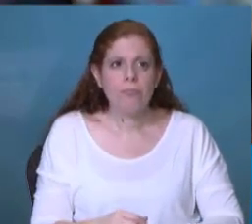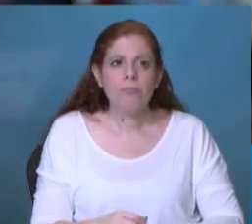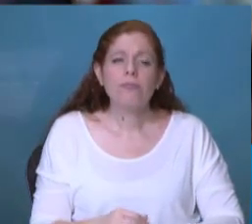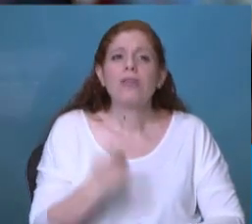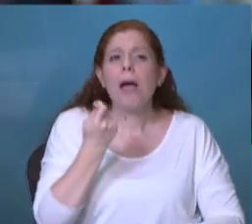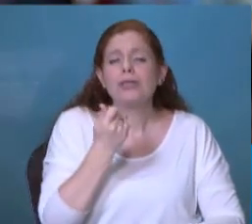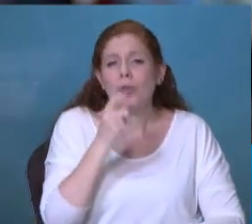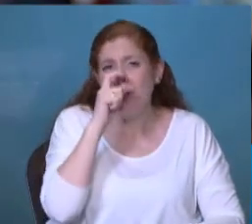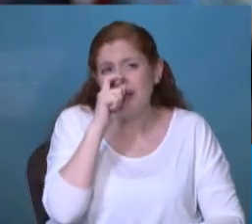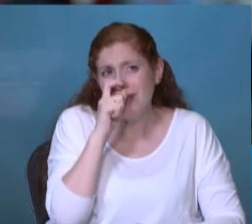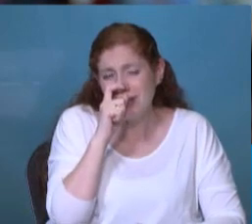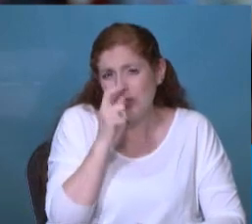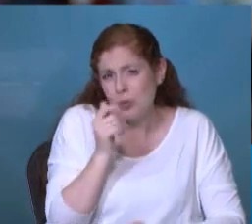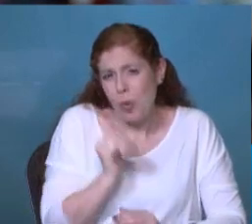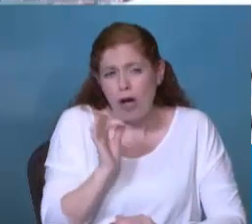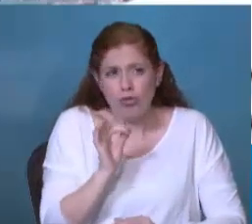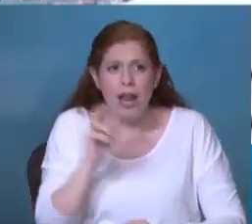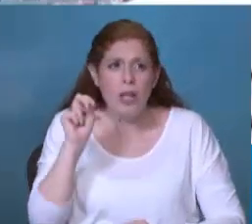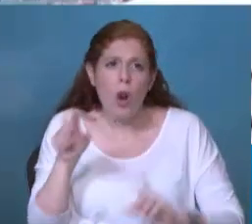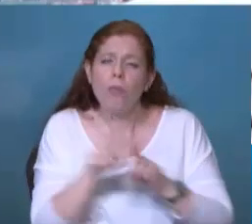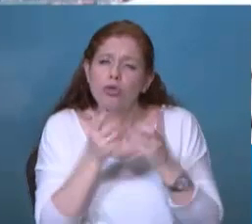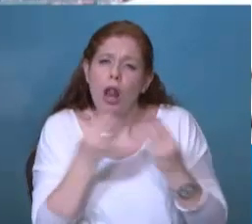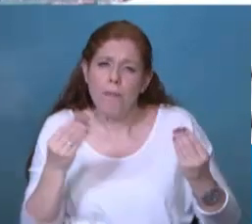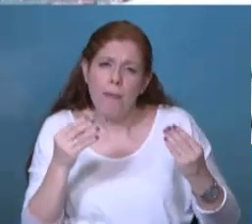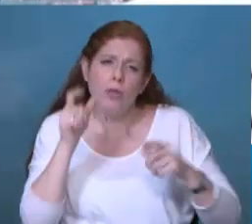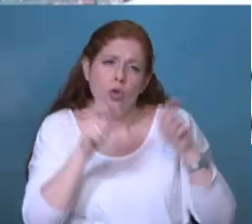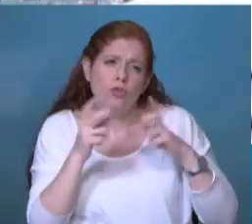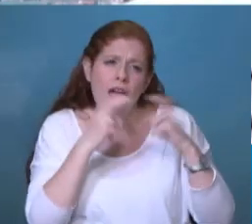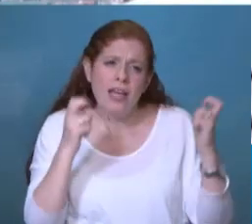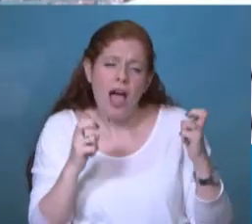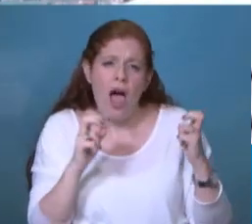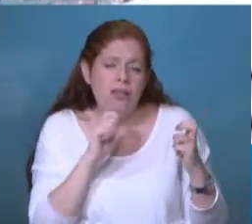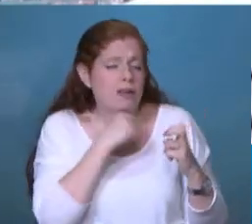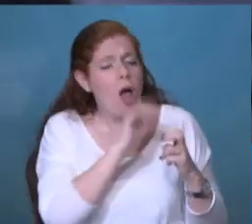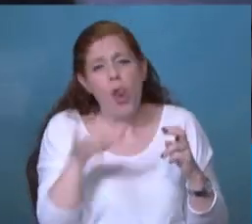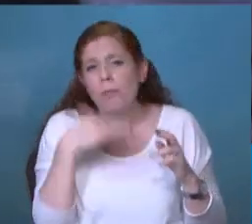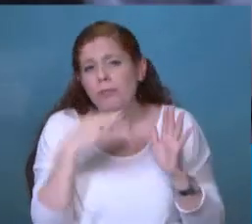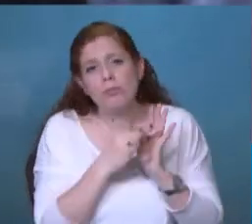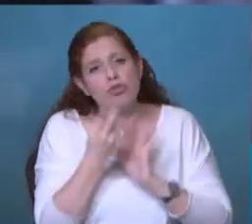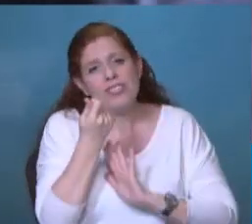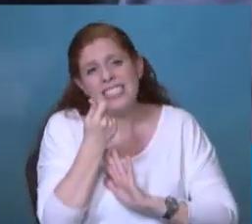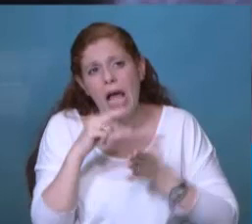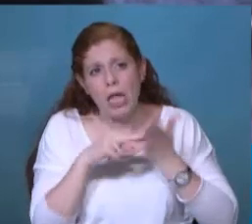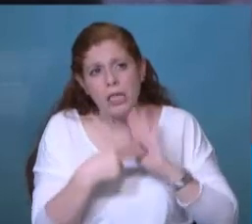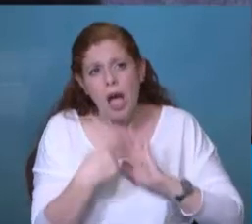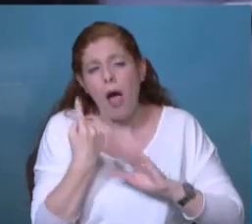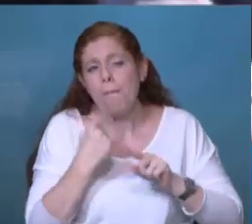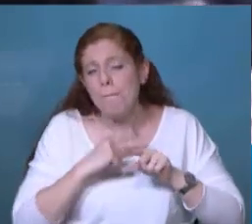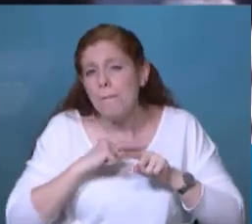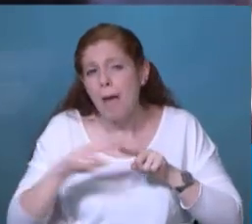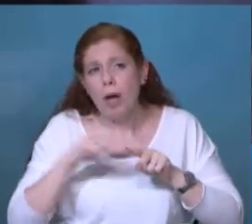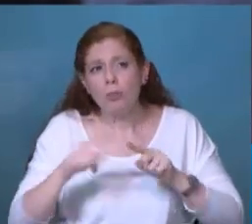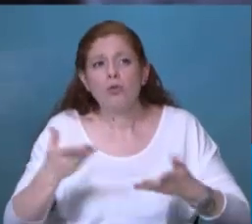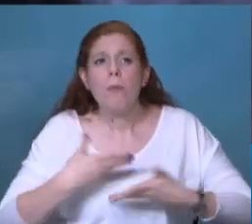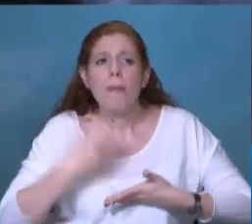המשכורת הצנועה של ניקולה, כמו של רבים מתושבי העיר העתיקה, אינה מספיקה לשלם שכר דירה. אחת לכמה חודשים הוא מקבל צו